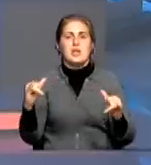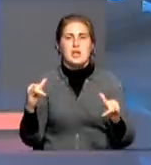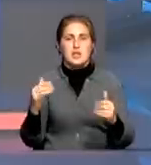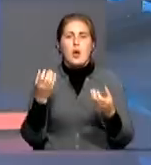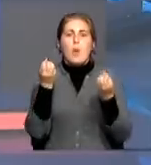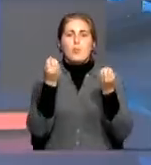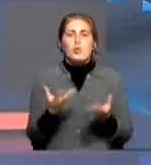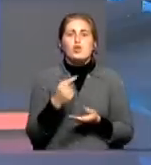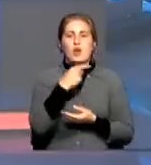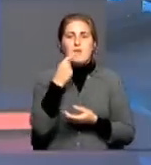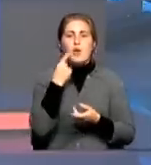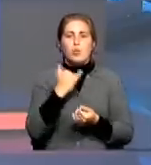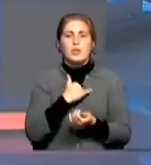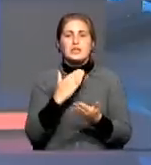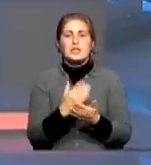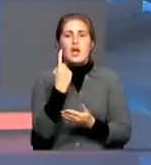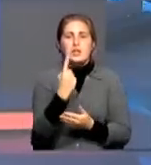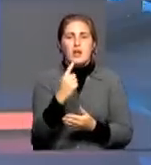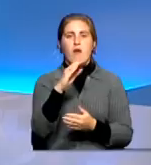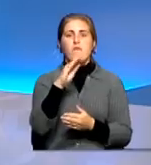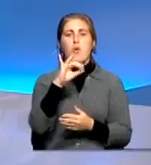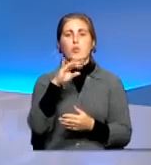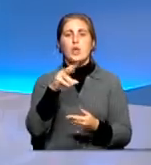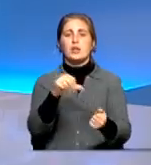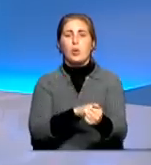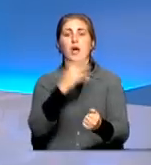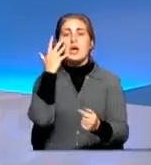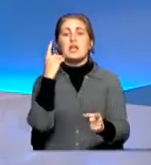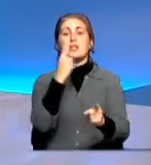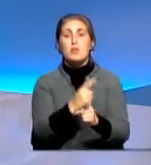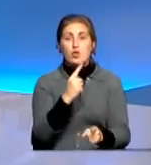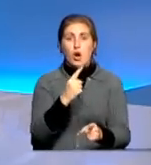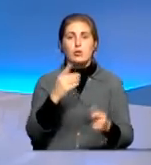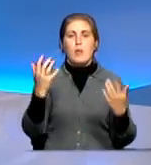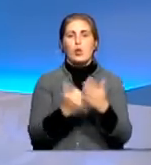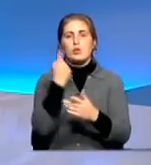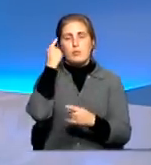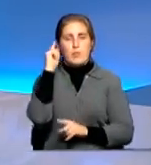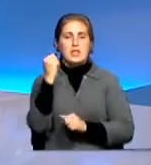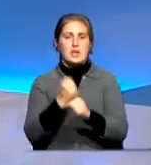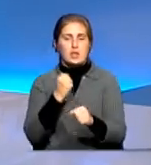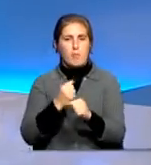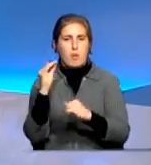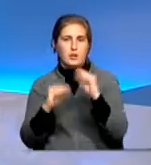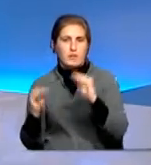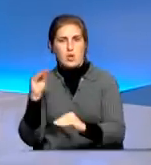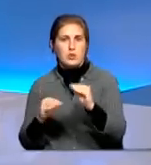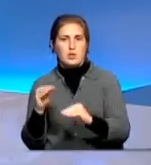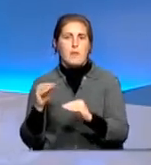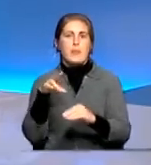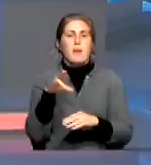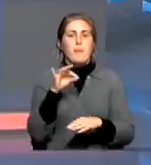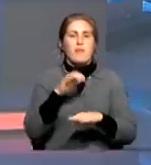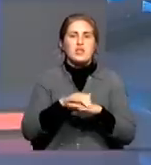курительных смесей. То есть, проще говоря, у нас есть одна формула наркотика, как только ее запрещают, тут же разрабатывается, совершенно меняется. Совершенно верно. Разрабатывается, да, фактически по